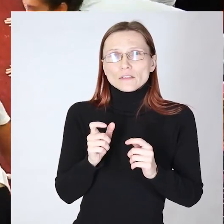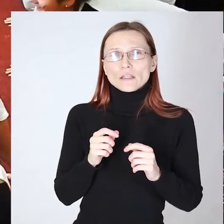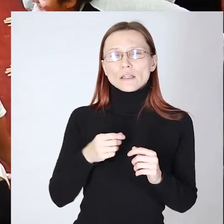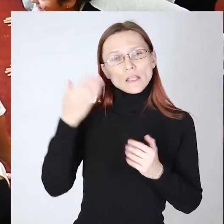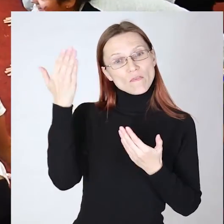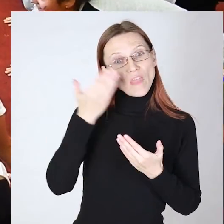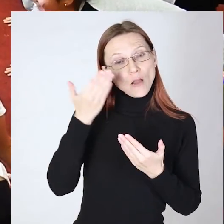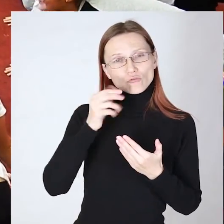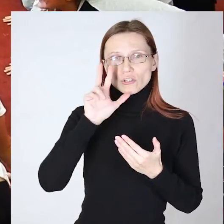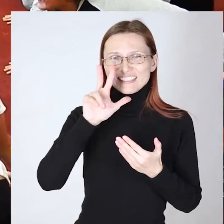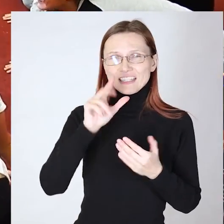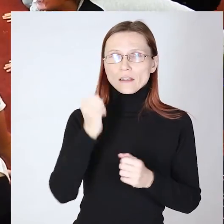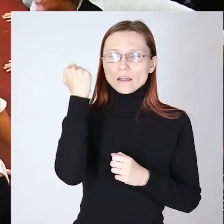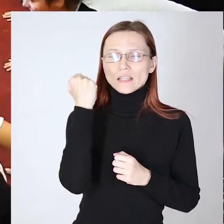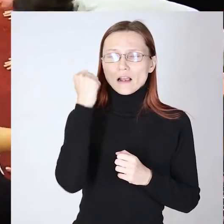naučili tri základné kroky